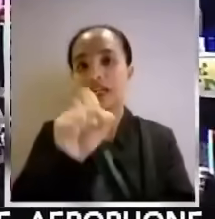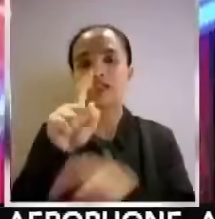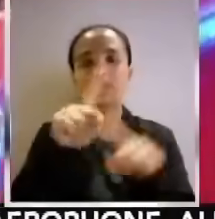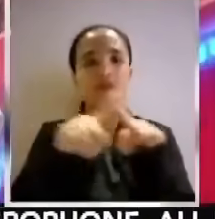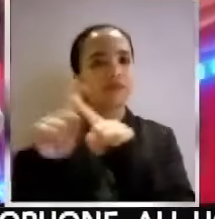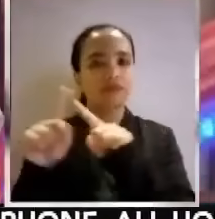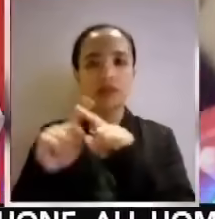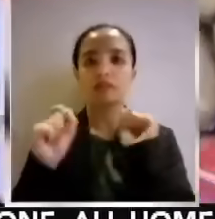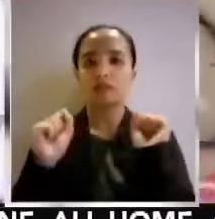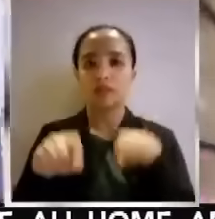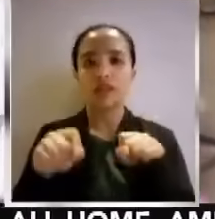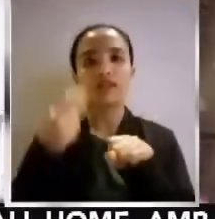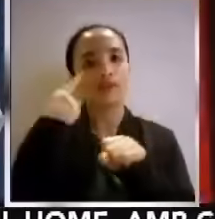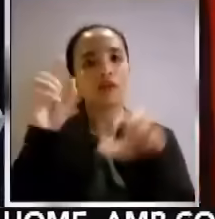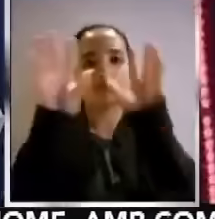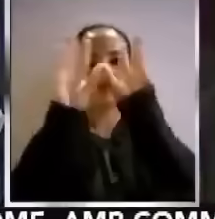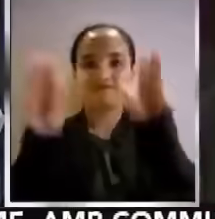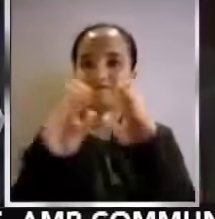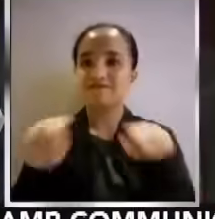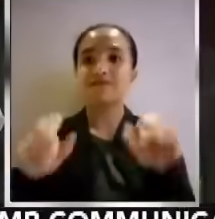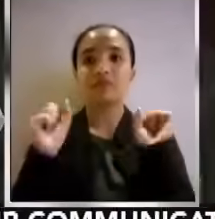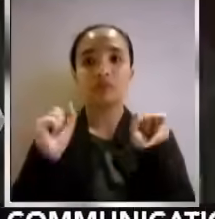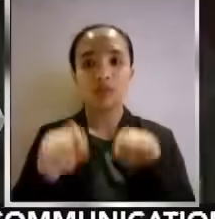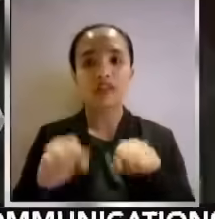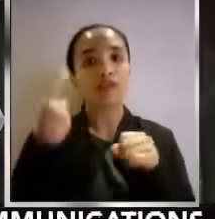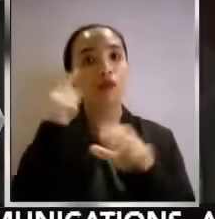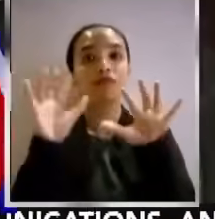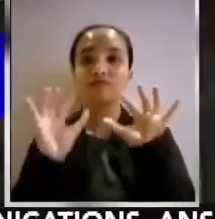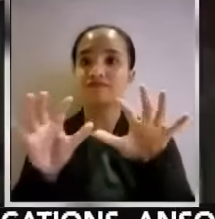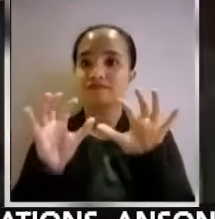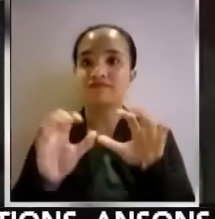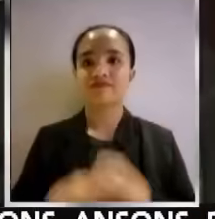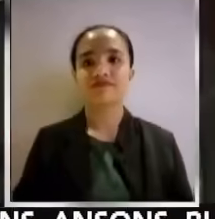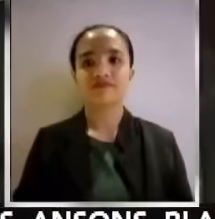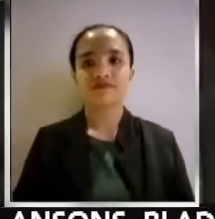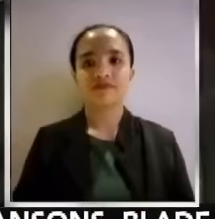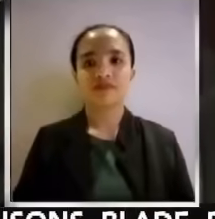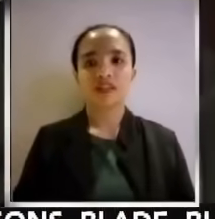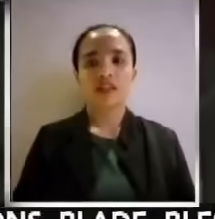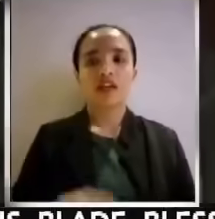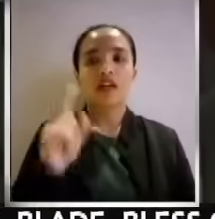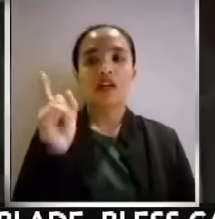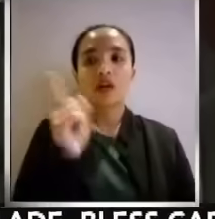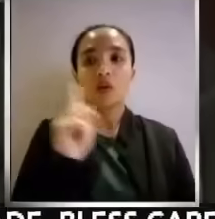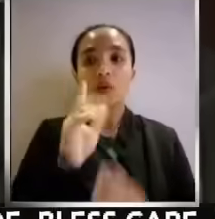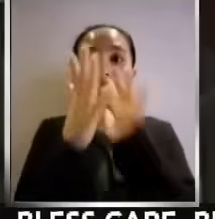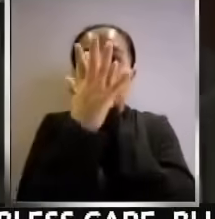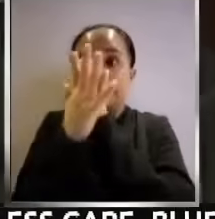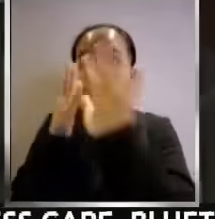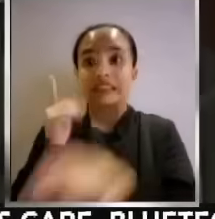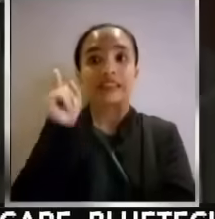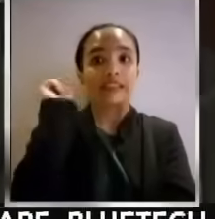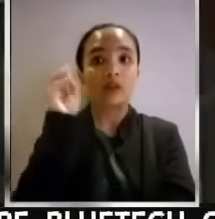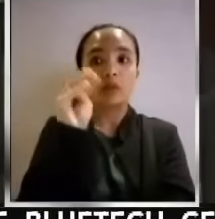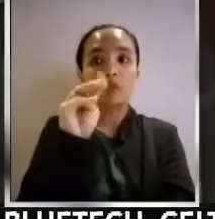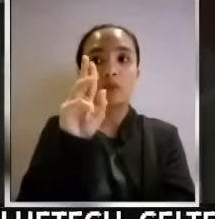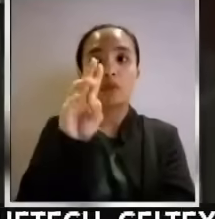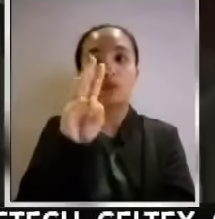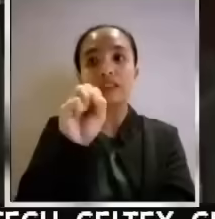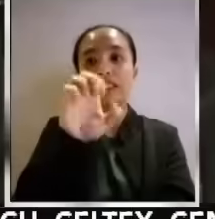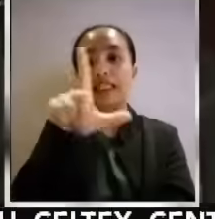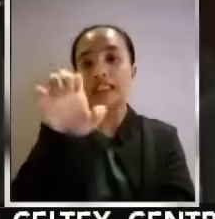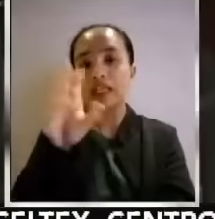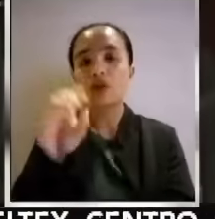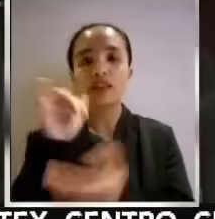Pasko, pwedeng pang Halloween. Isa nga sa mga talagang binibilahan dito ay itong mausoleo. Kaya naman, hindi tayo papahuli